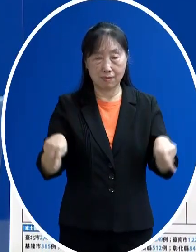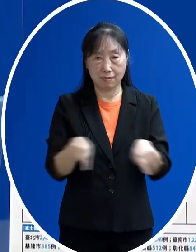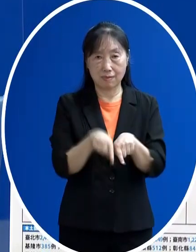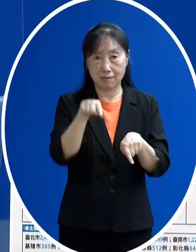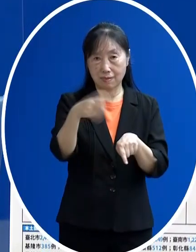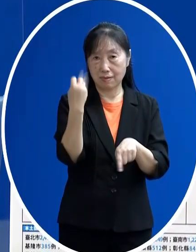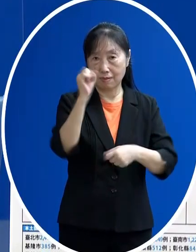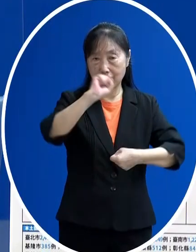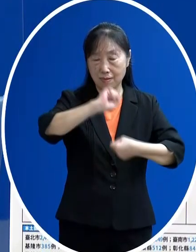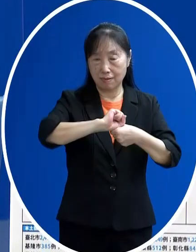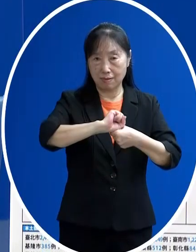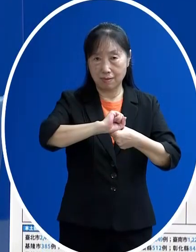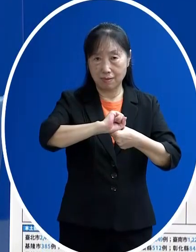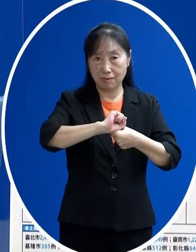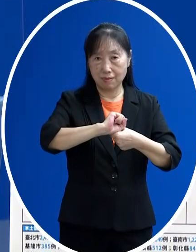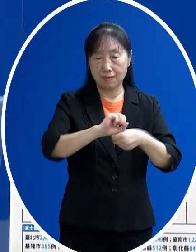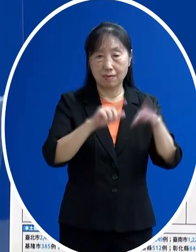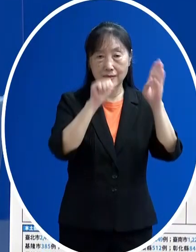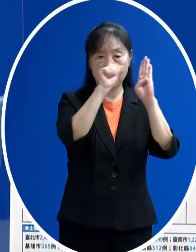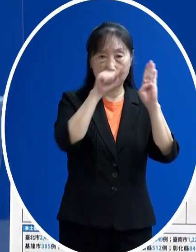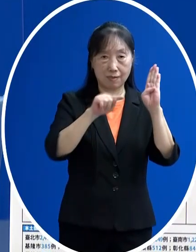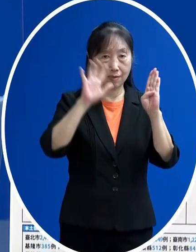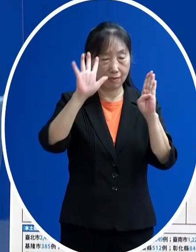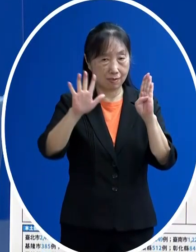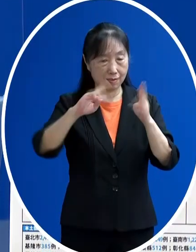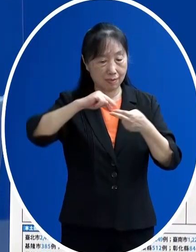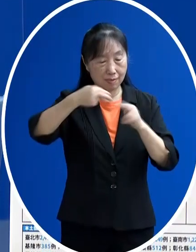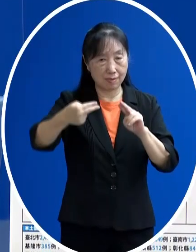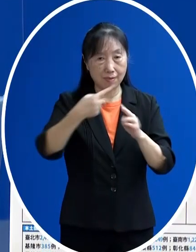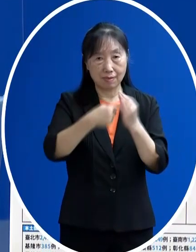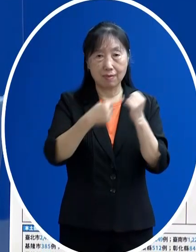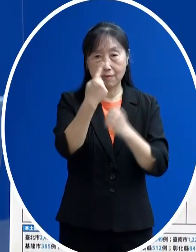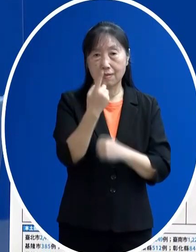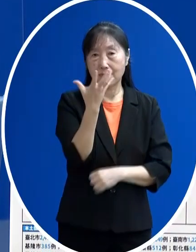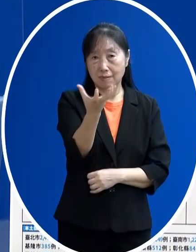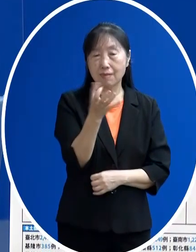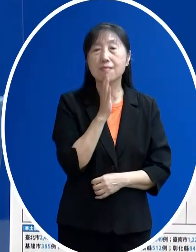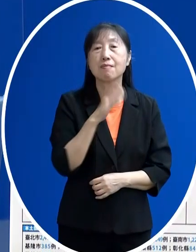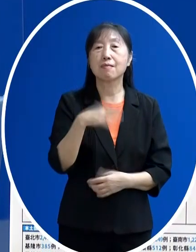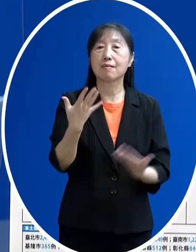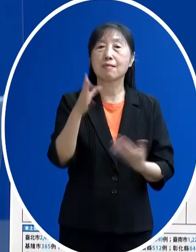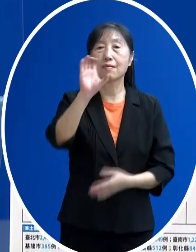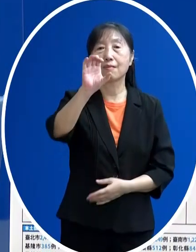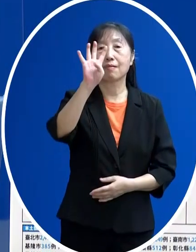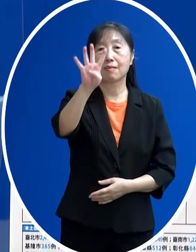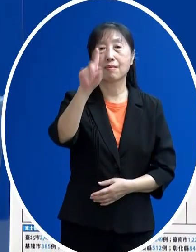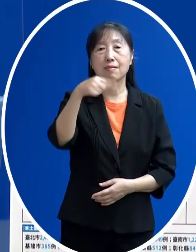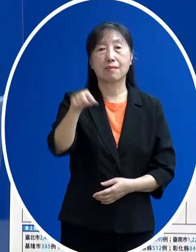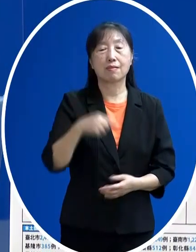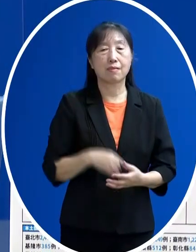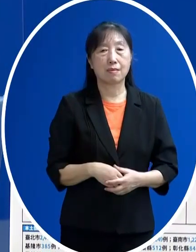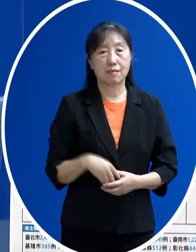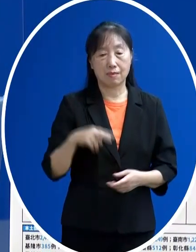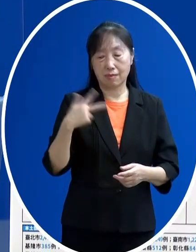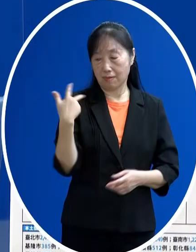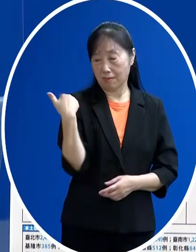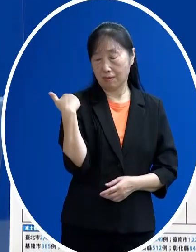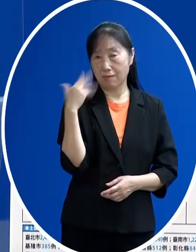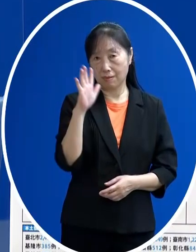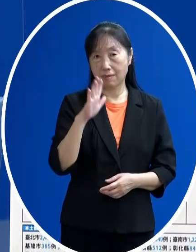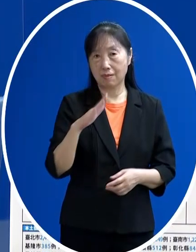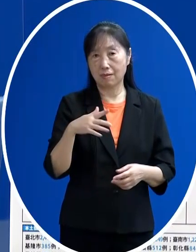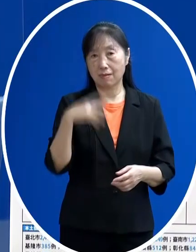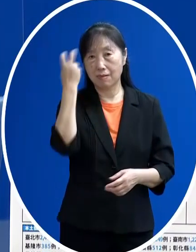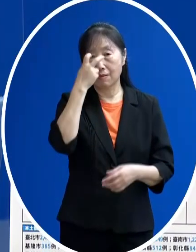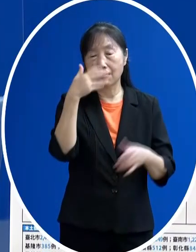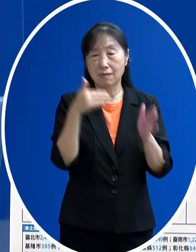次新增的本土的 BA.5 的定序确认个案数比较多哦，有来到94例。这个是在上周我们有完成总